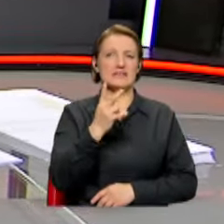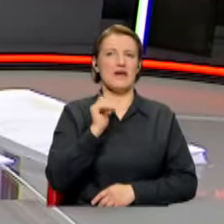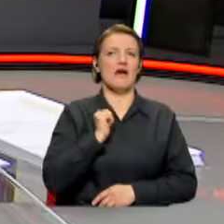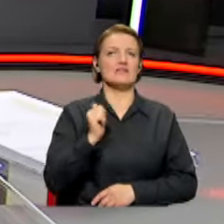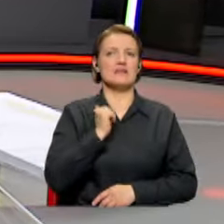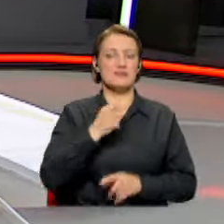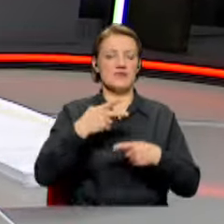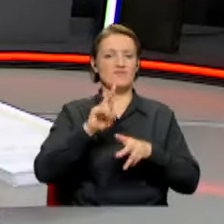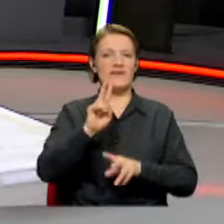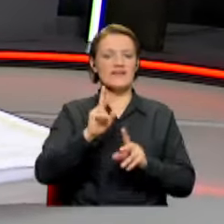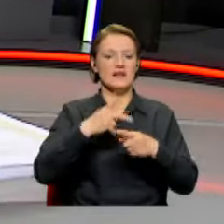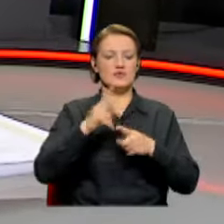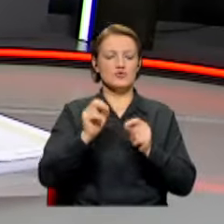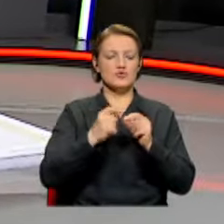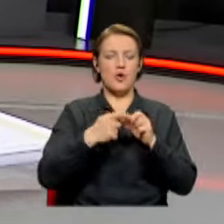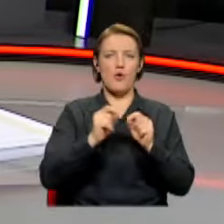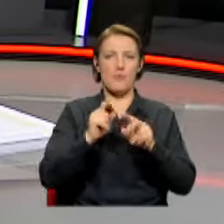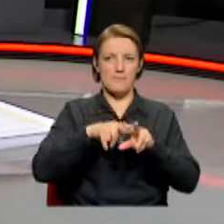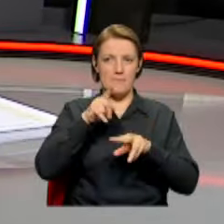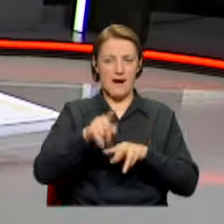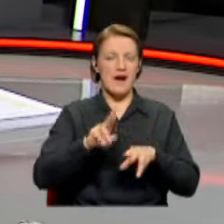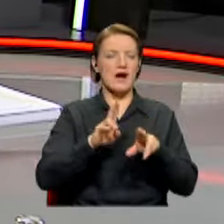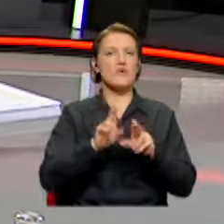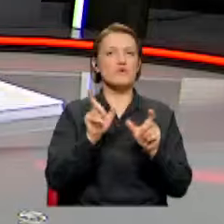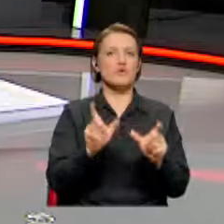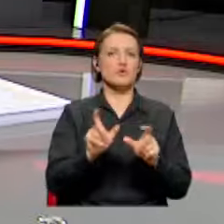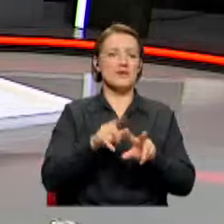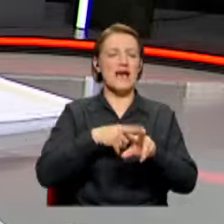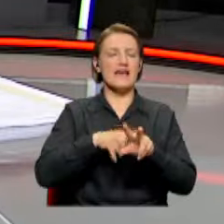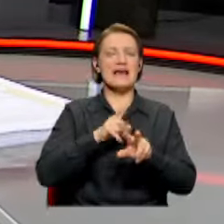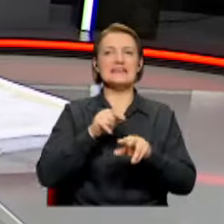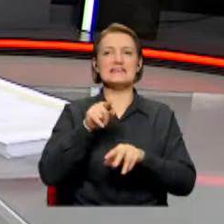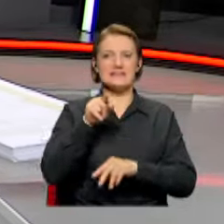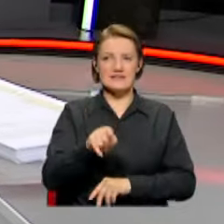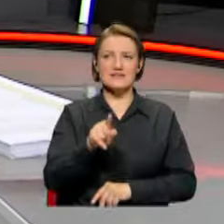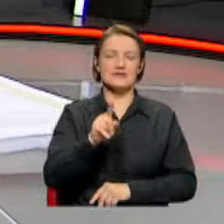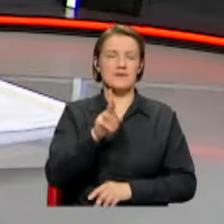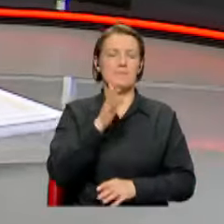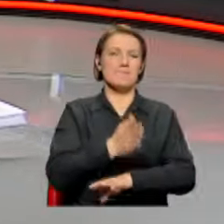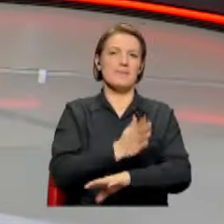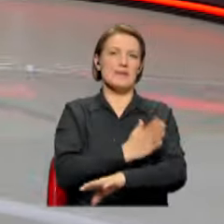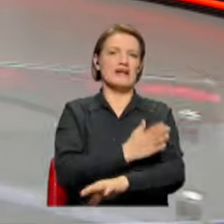Vedat Zorba ve Korucu Yahya Yıldız memleketlerinde son yolculuklarını uğurlandı.